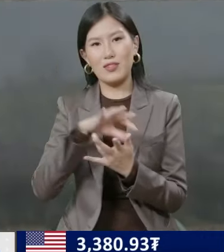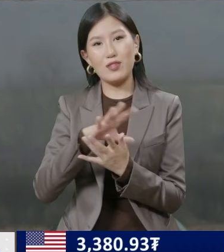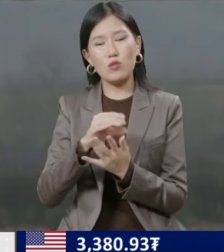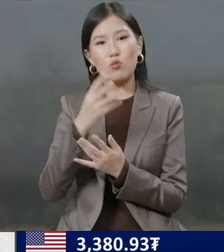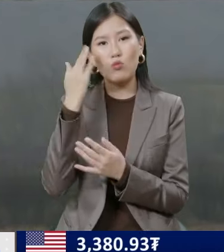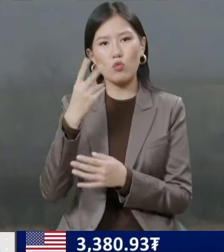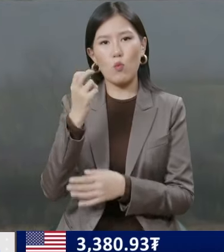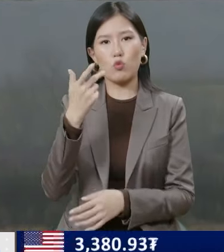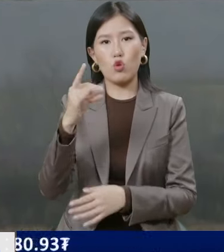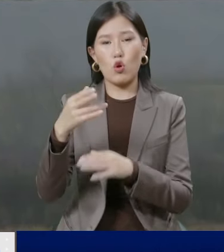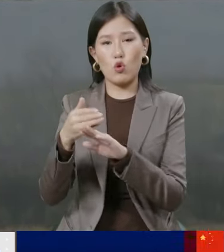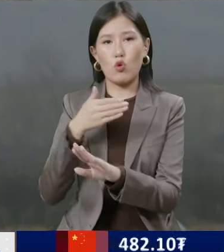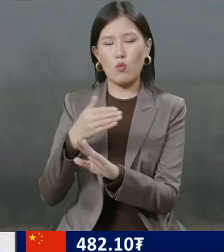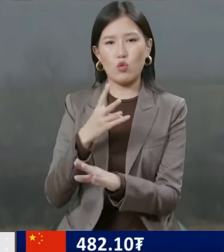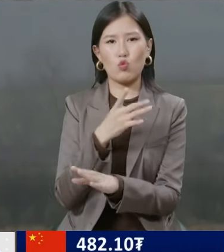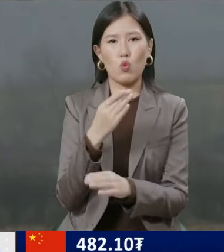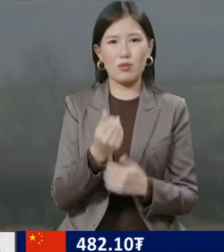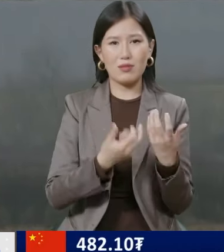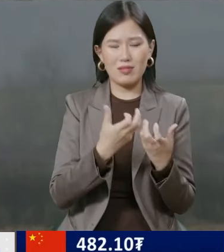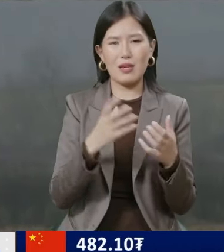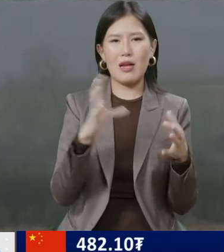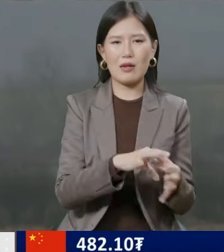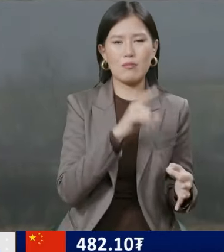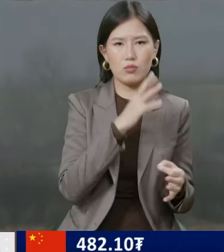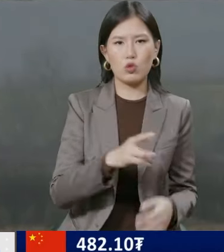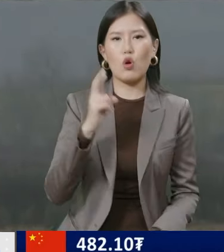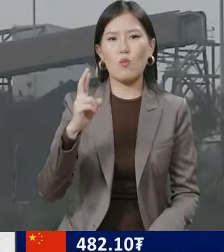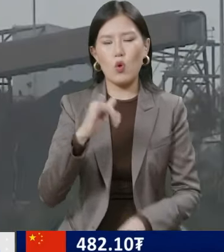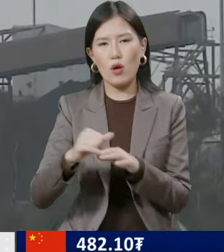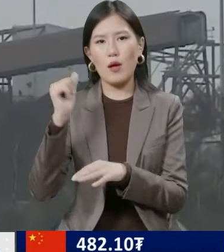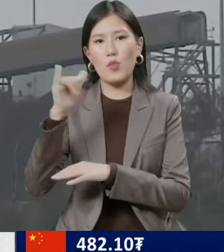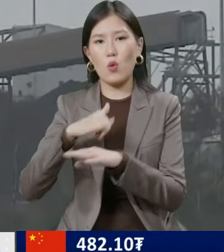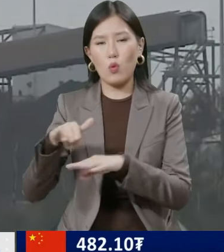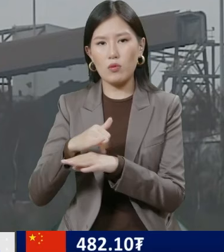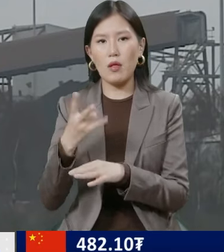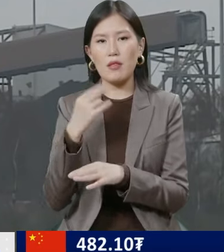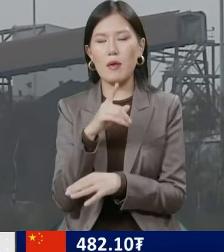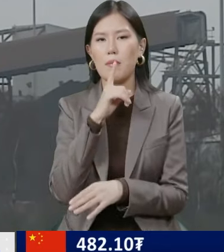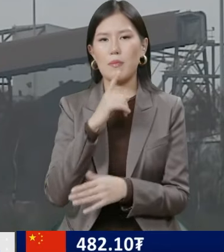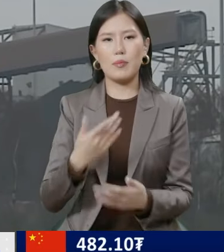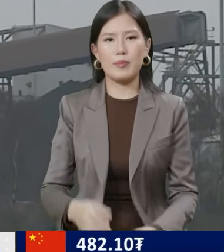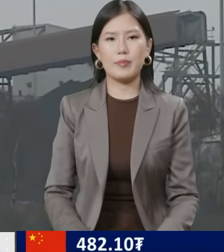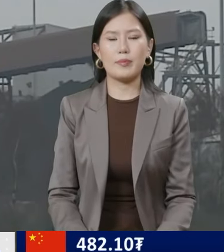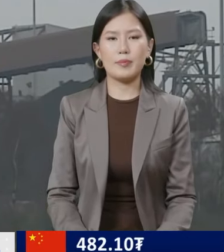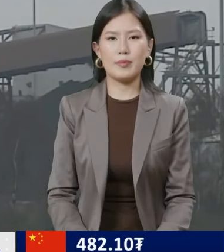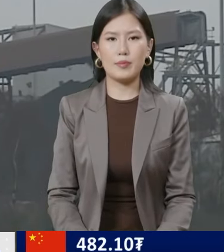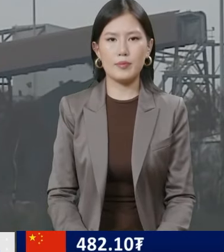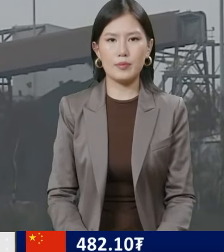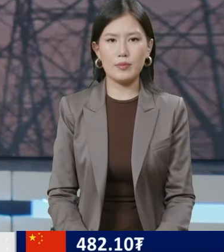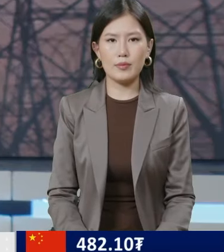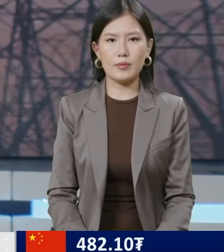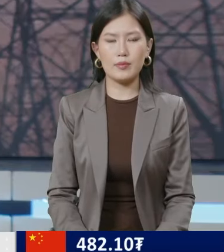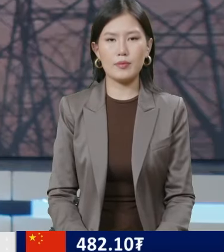багтан нүүрсний цахилгаан станцуудаа хаах төлөвлөгөөтэй байгаа бол Япон болон Америк нэгдсэн улсын хувьд ямар нэгэн хугацаа төлөвлөгдөөгүй байна.